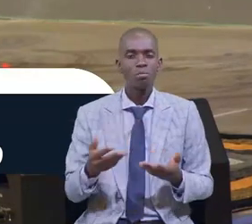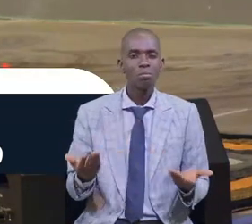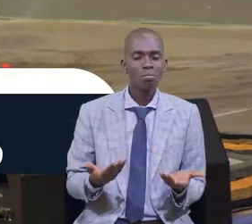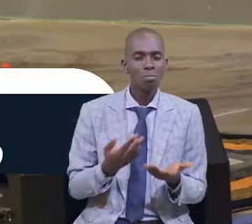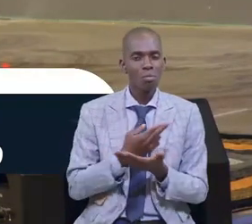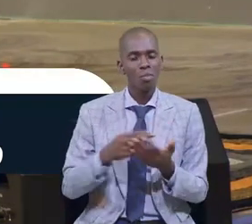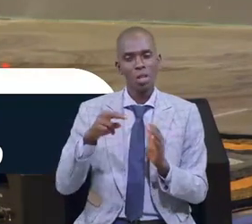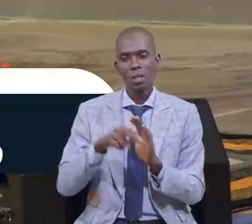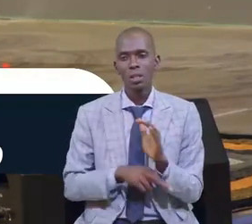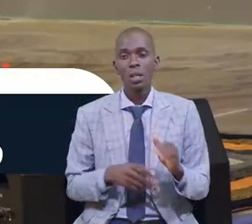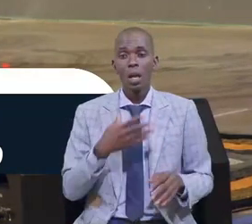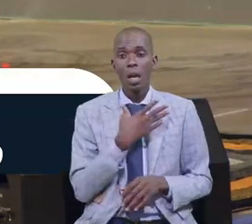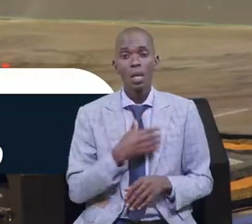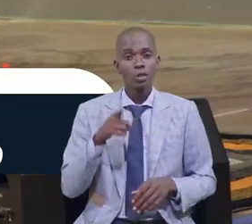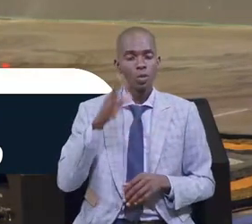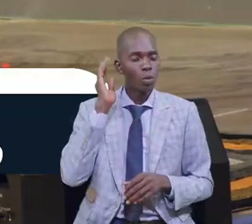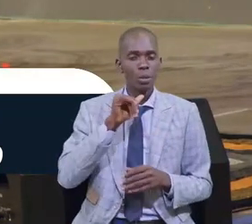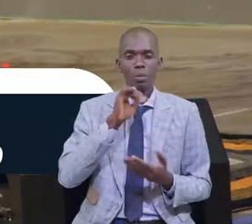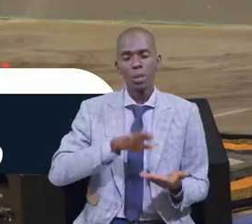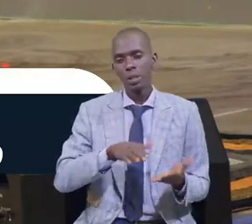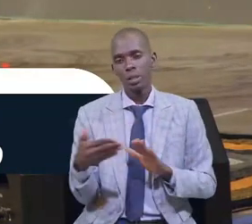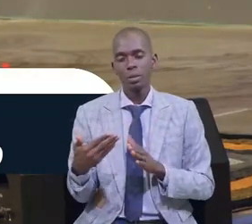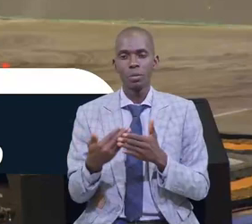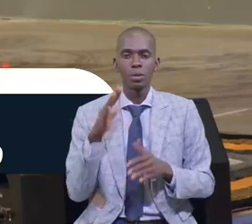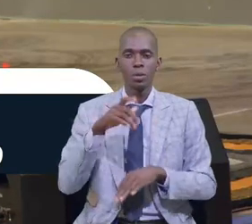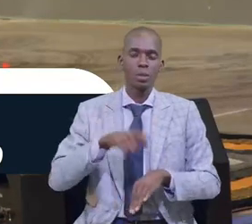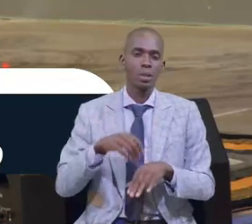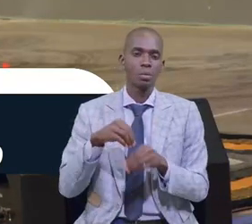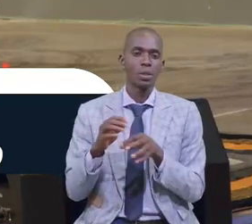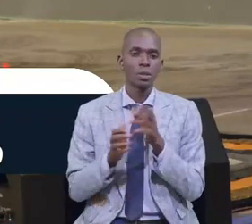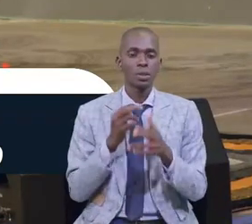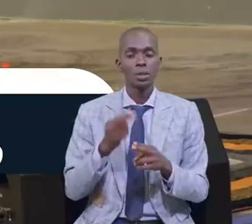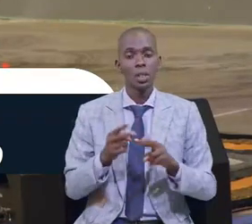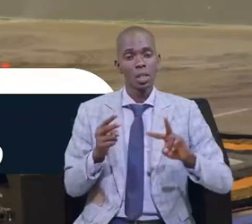justice. Et vous n'allez pas mourir avant votre temps.